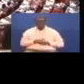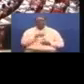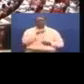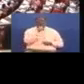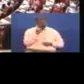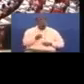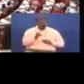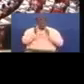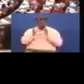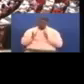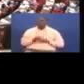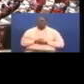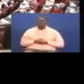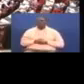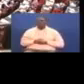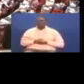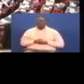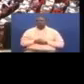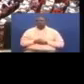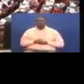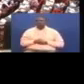Inatosha waheshimiwa. Okay, please. Basi.